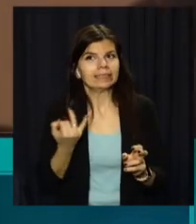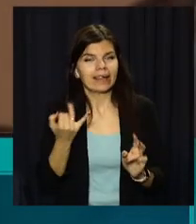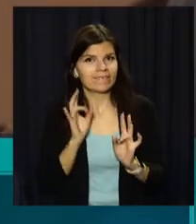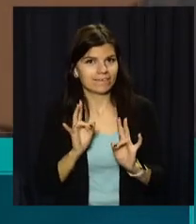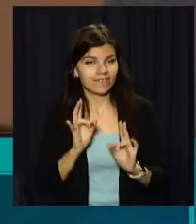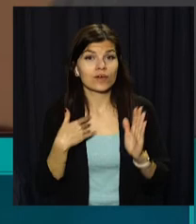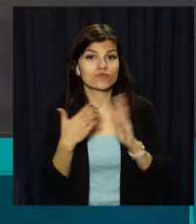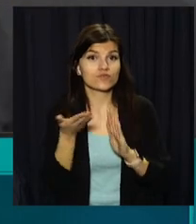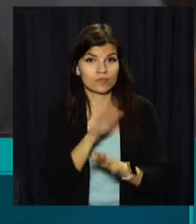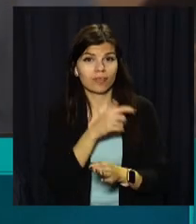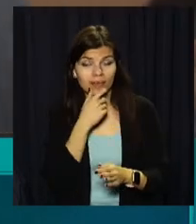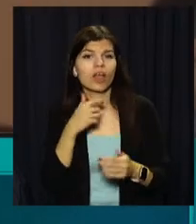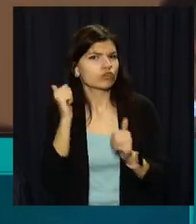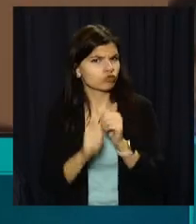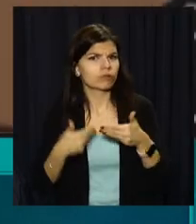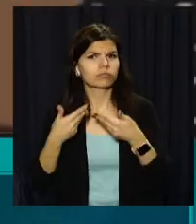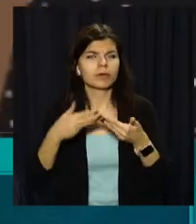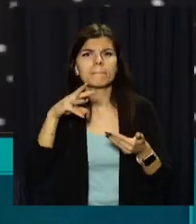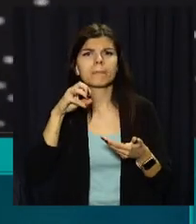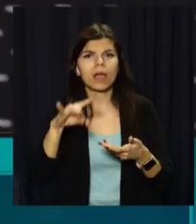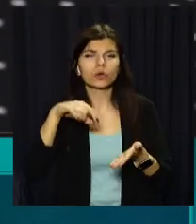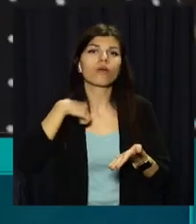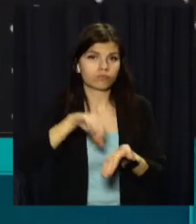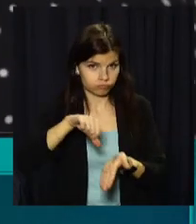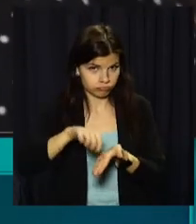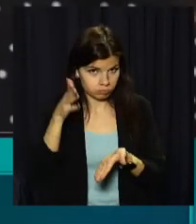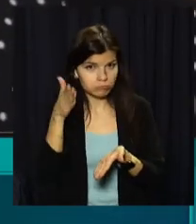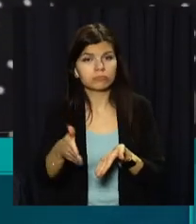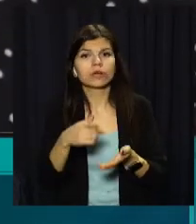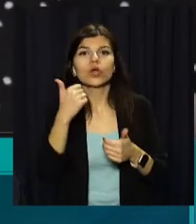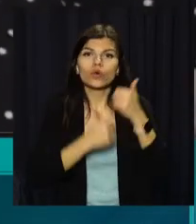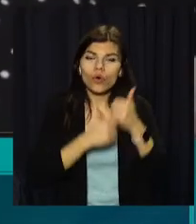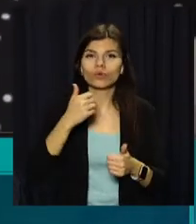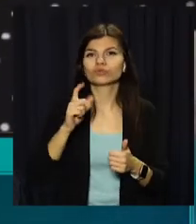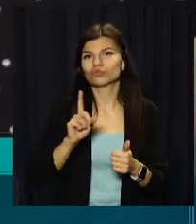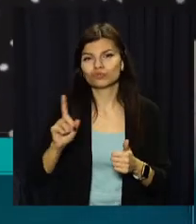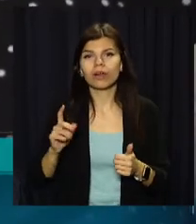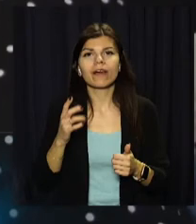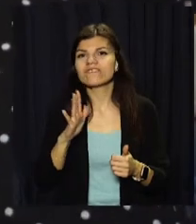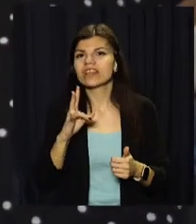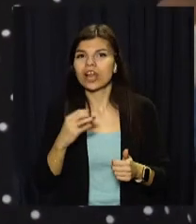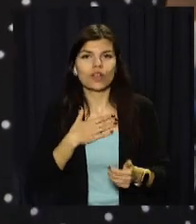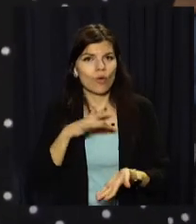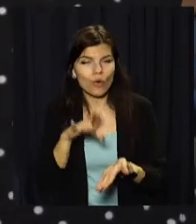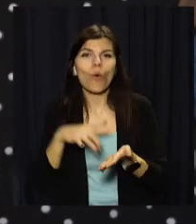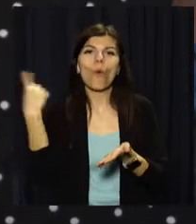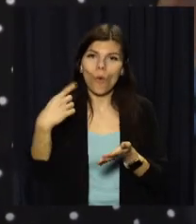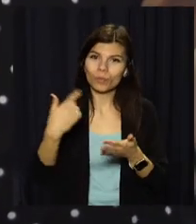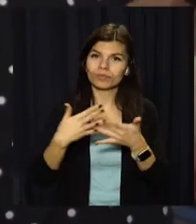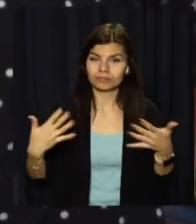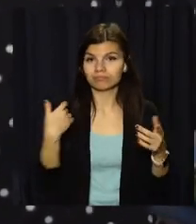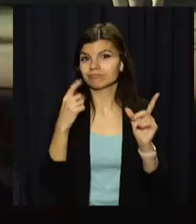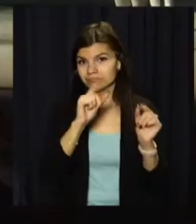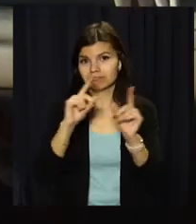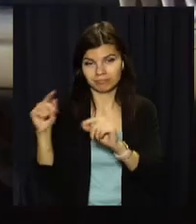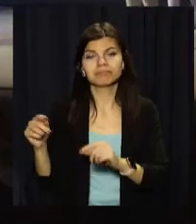часто виступаю по приглашенню нашого мера, а також на конкурсах і соревнованнях вне нашого міста, також по області і бували по